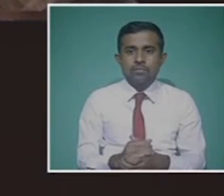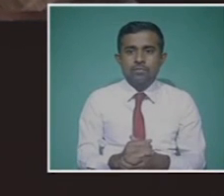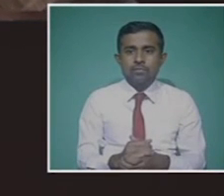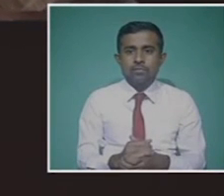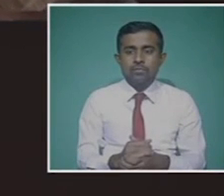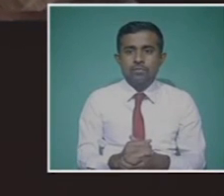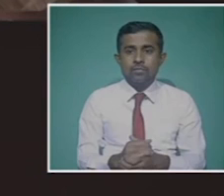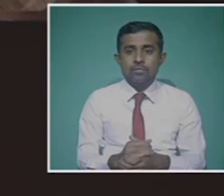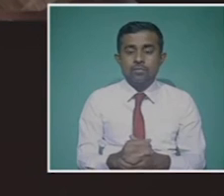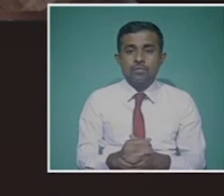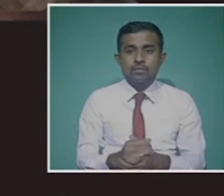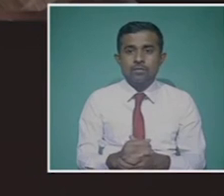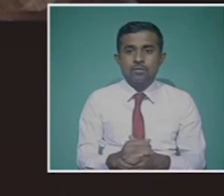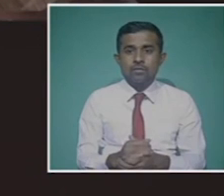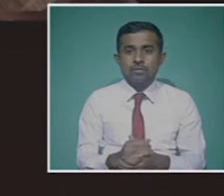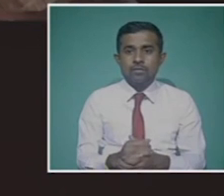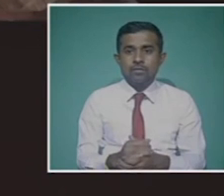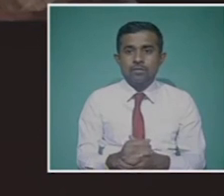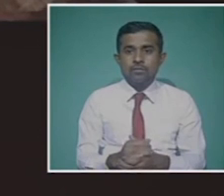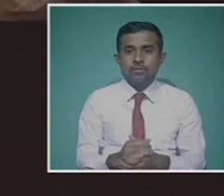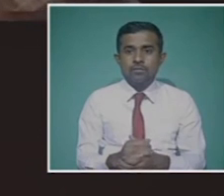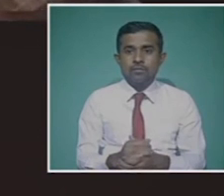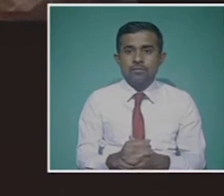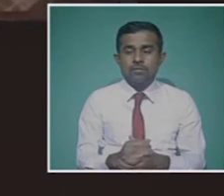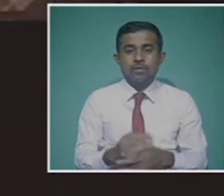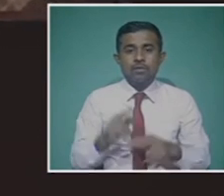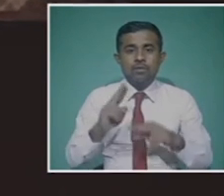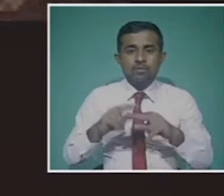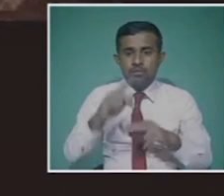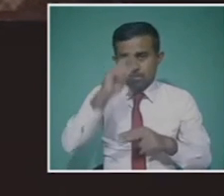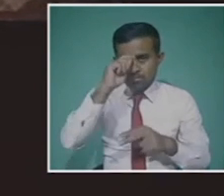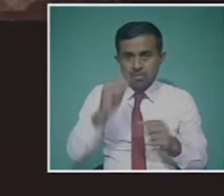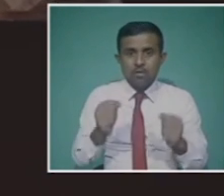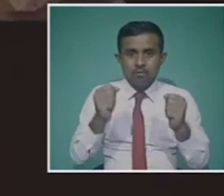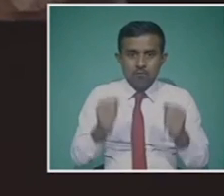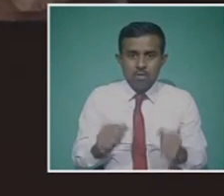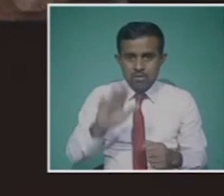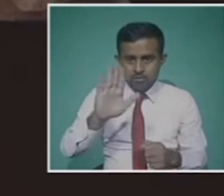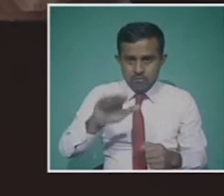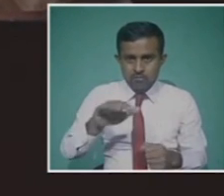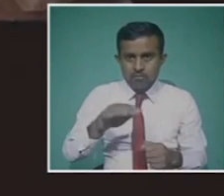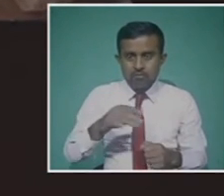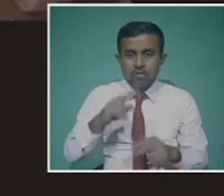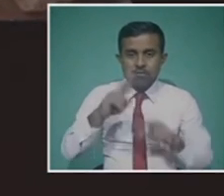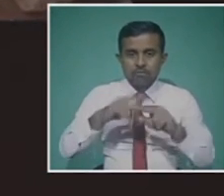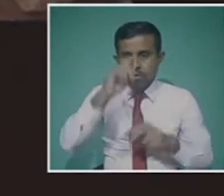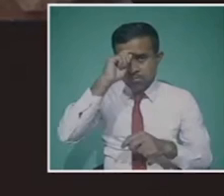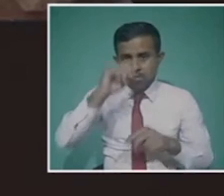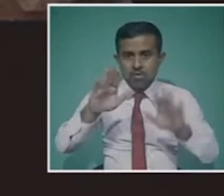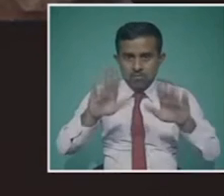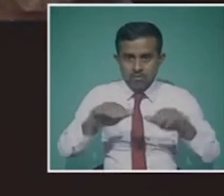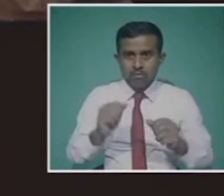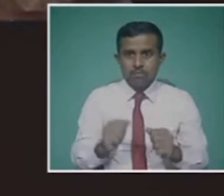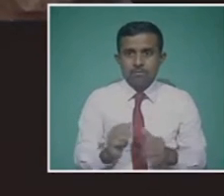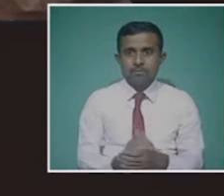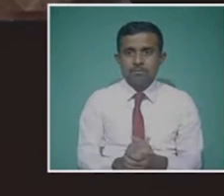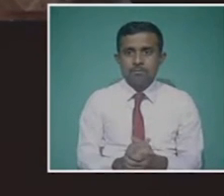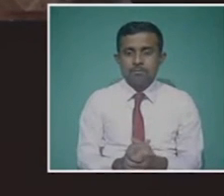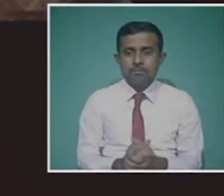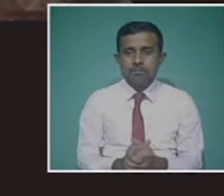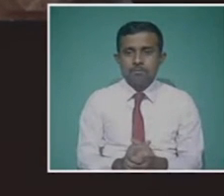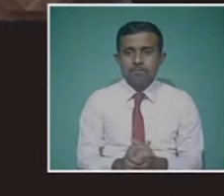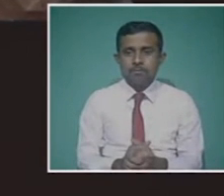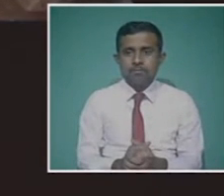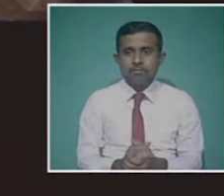සත්වයා මෙලවලා ගෝල් බේස් එකට. සත්වයා මෙලවලා. පොන්සේ ගමන්තිතුමා ඉඳගන්න. පොන්සේ ගමන්තුතුමා ඉඳගන්න. හරි.